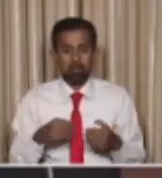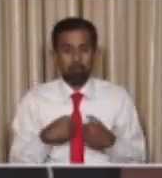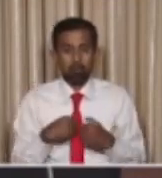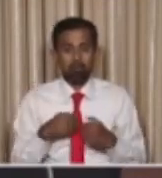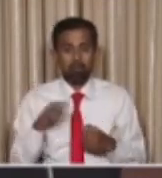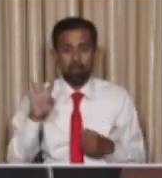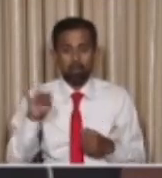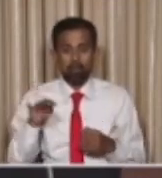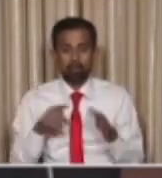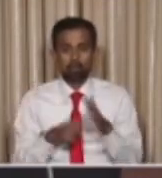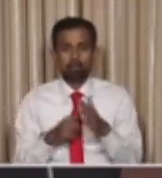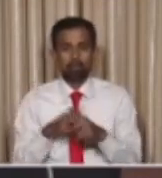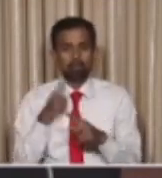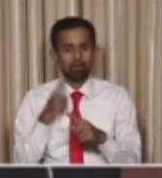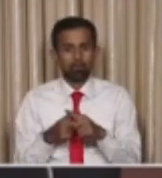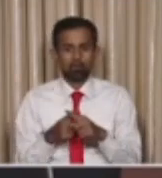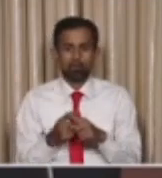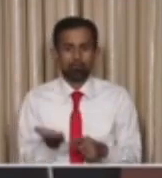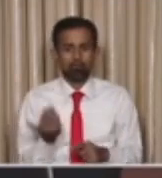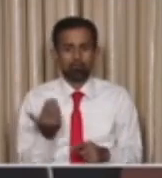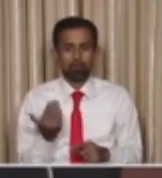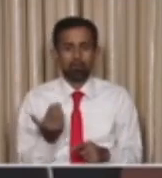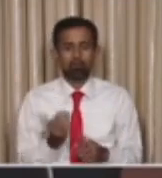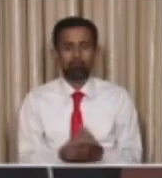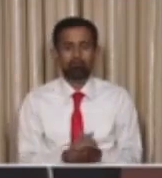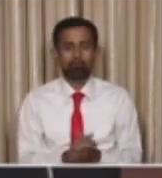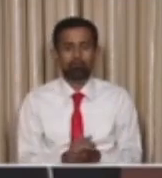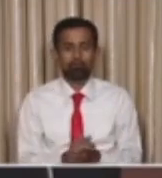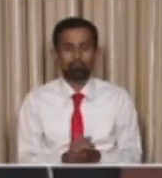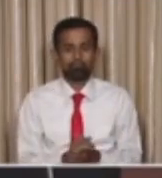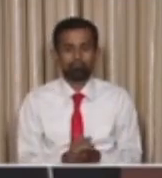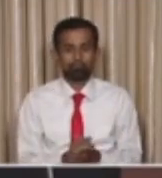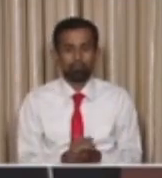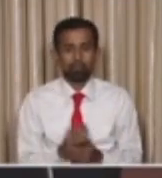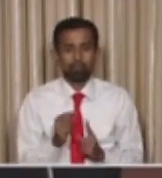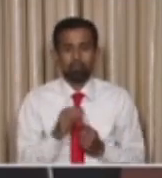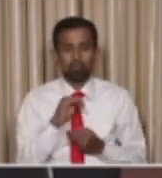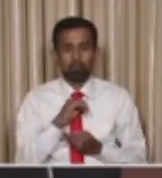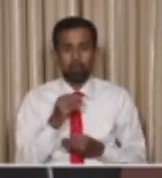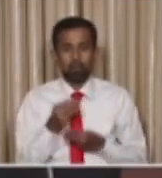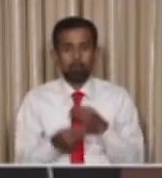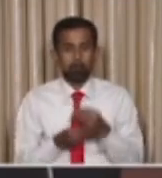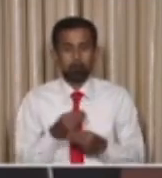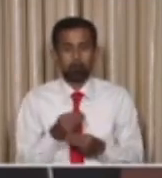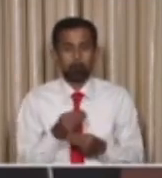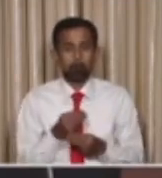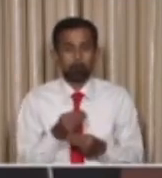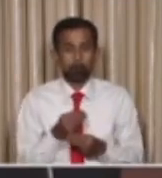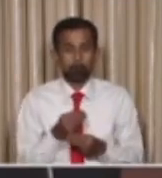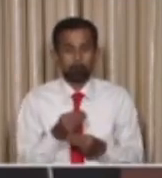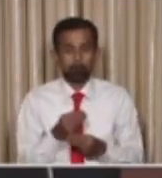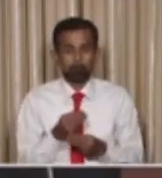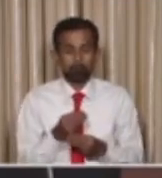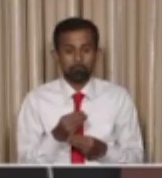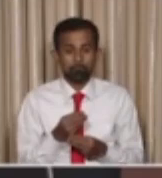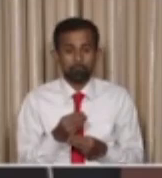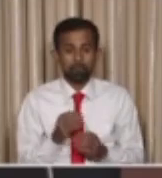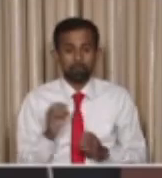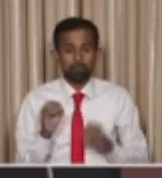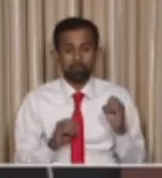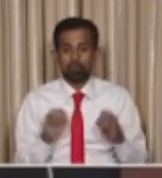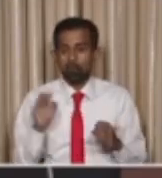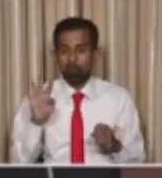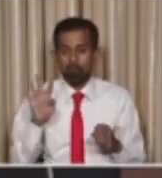40 ටැක්ස් කරමු. මොකක්ද ඕනේ ගරු සභාපතිතුමනි? පෞද්ගලික සභාගම් වල ඒ